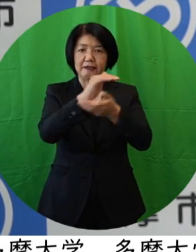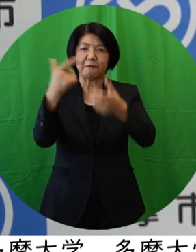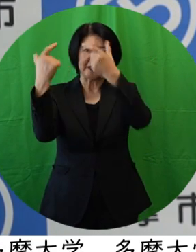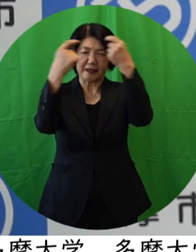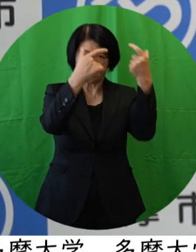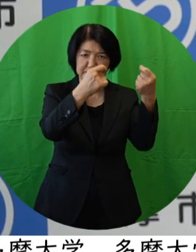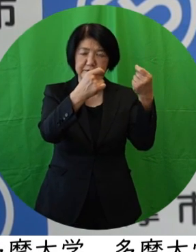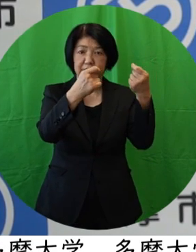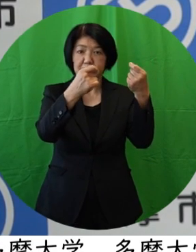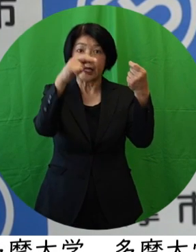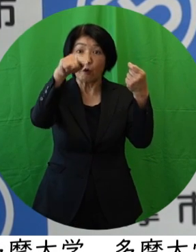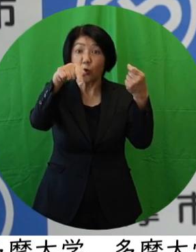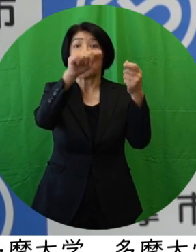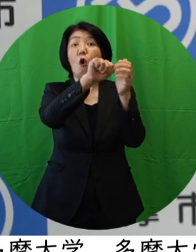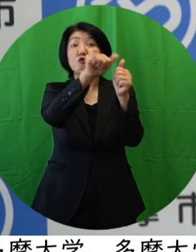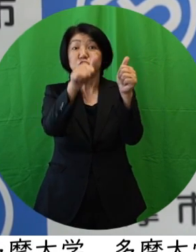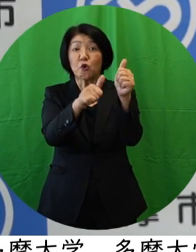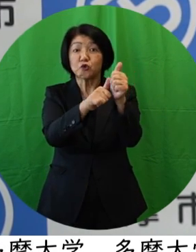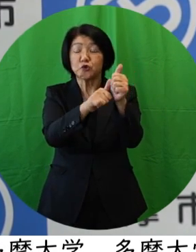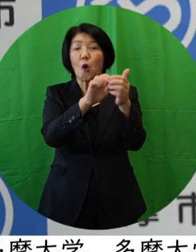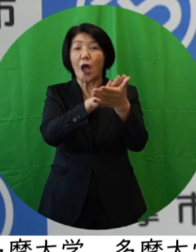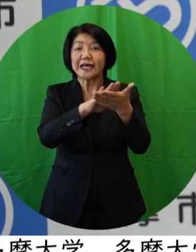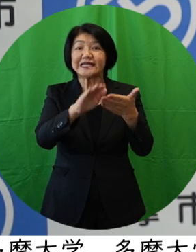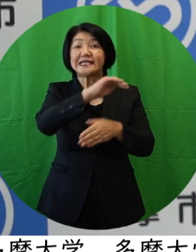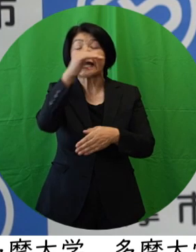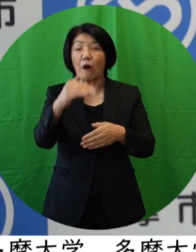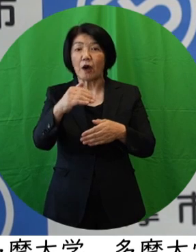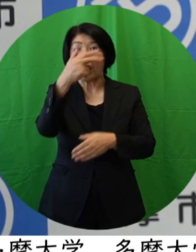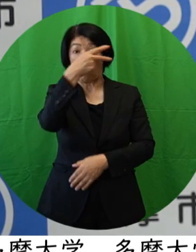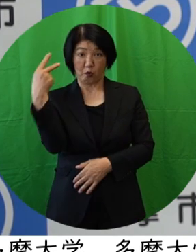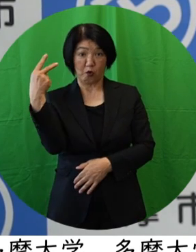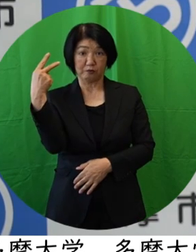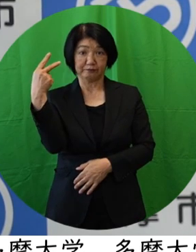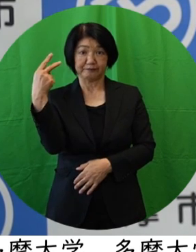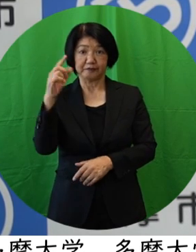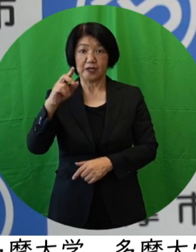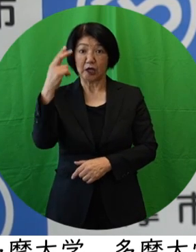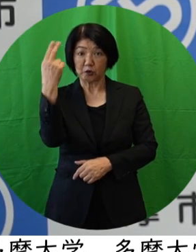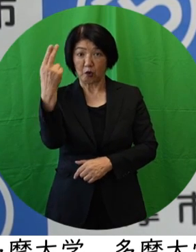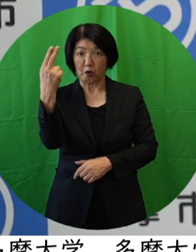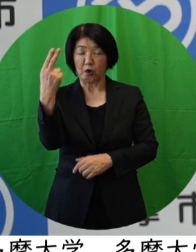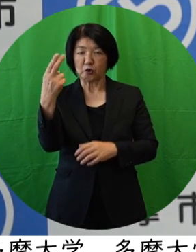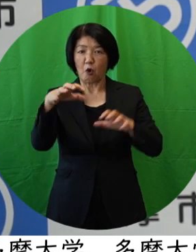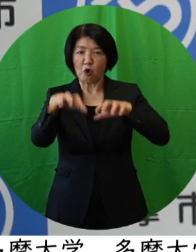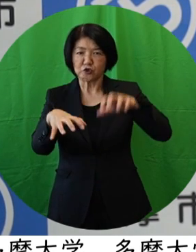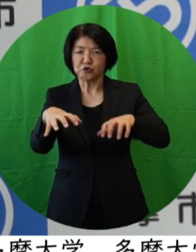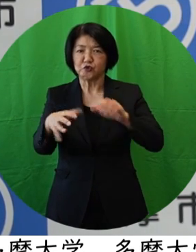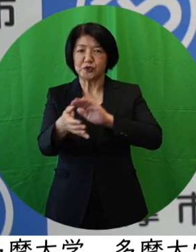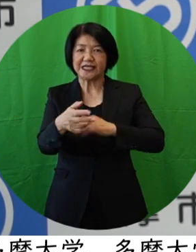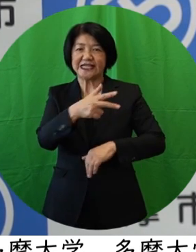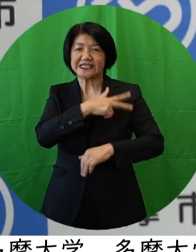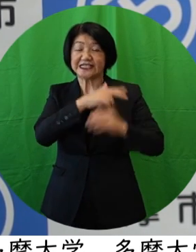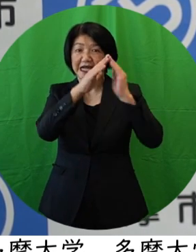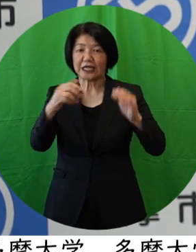大学多摩大学付属光ヶ丘高校東京都獣医会南玉